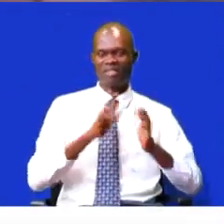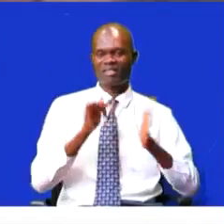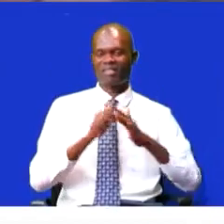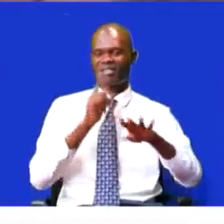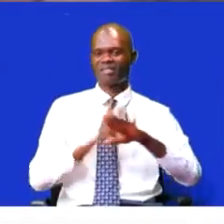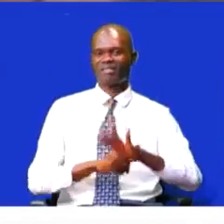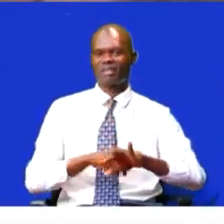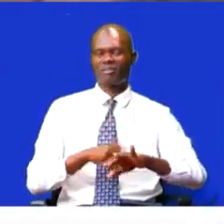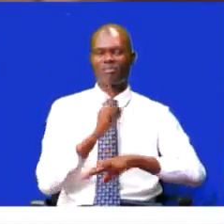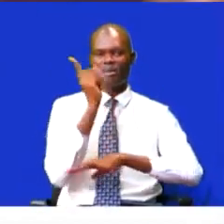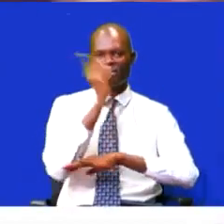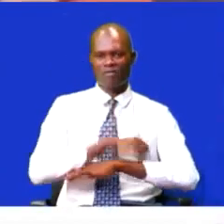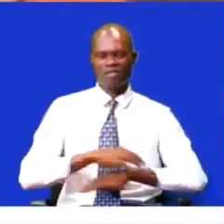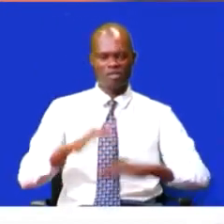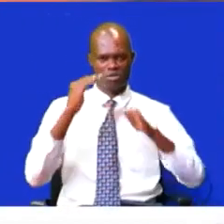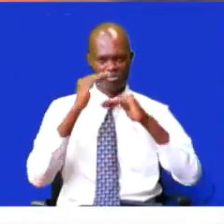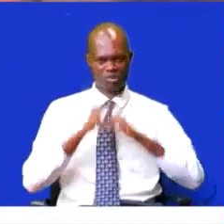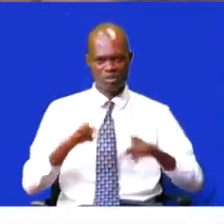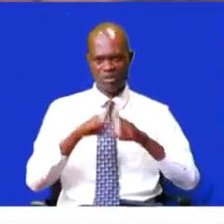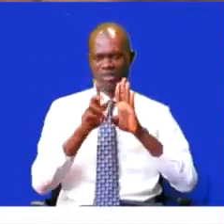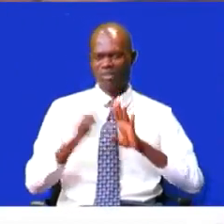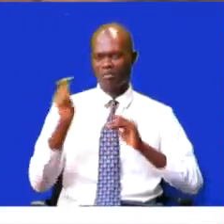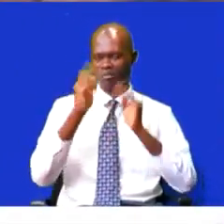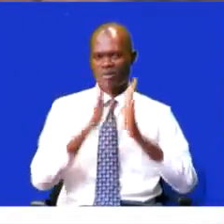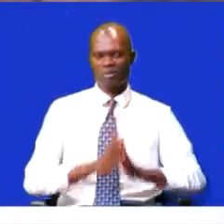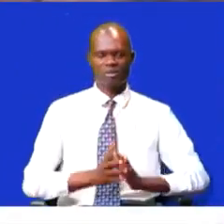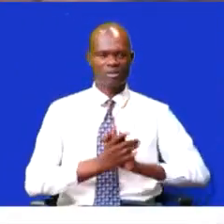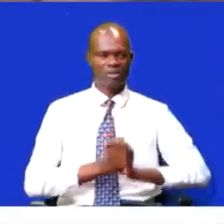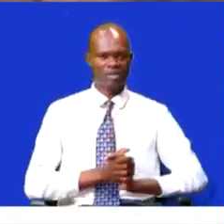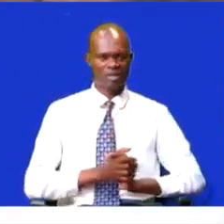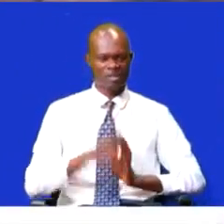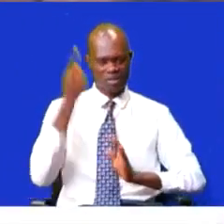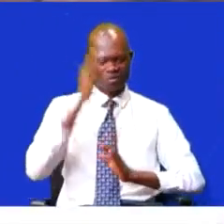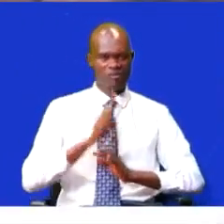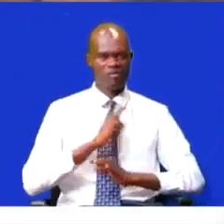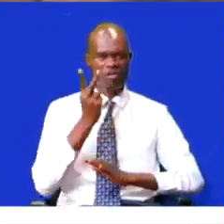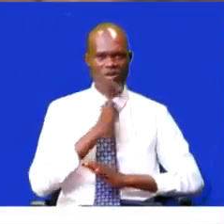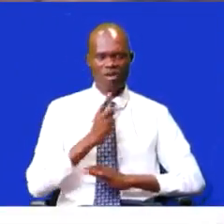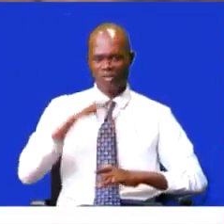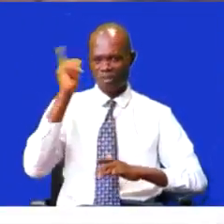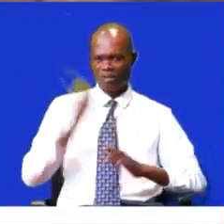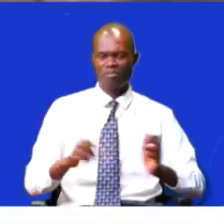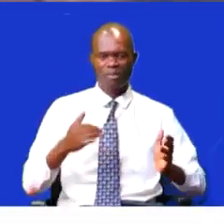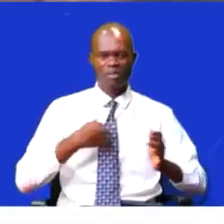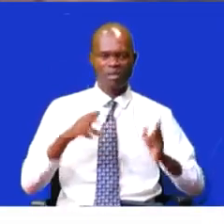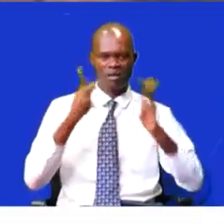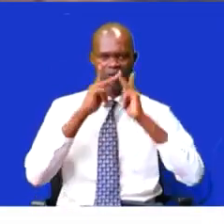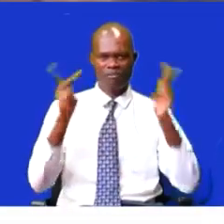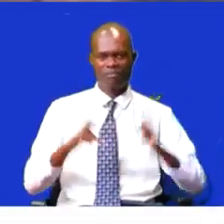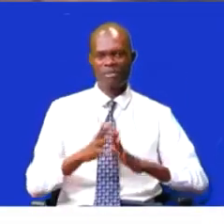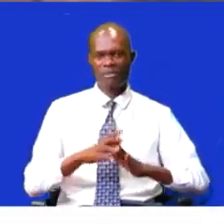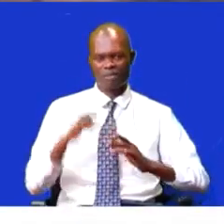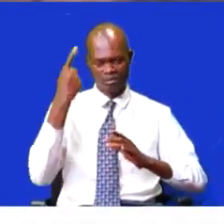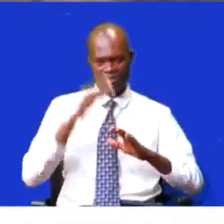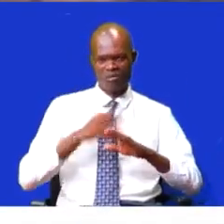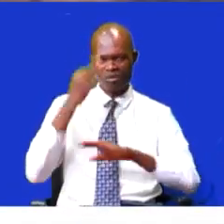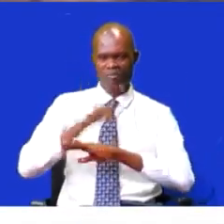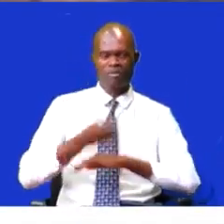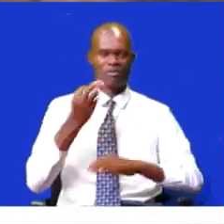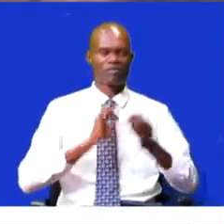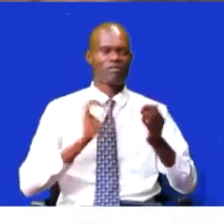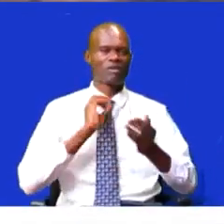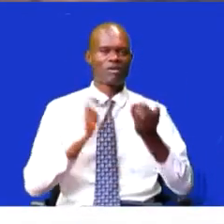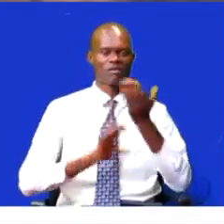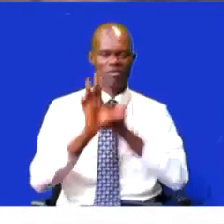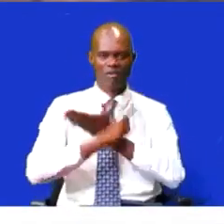ukwishe, tuvumiliane as Kenyans for us to impress upon peace for the future of our country and our